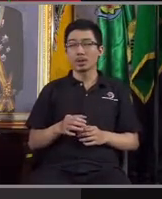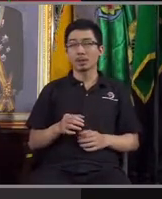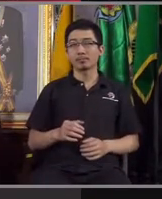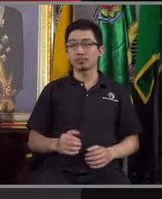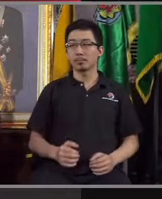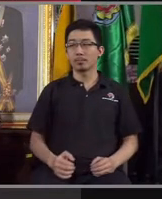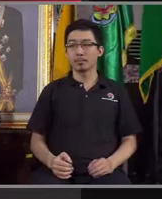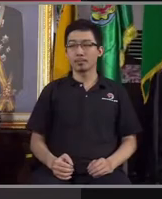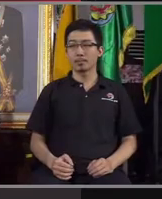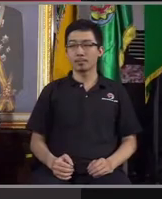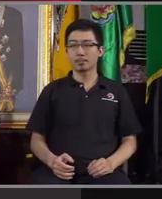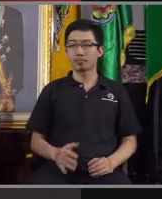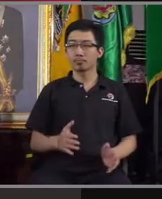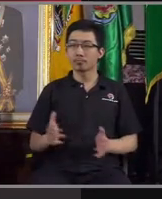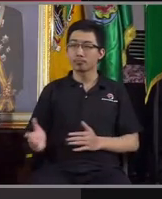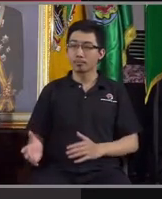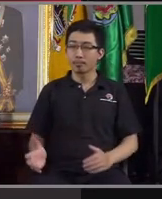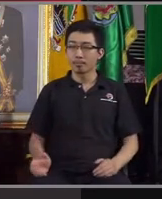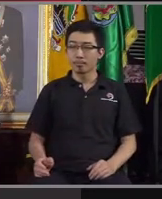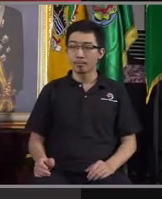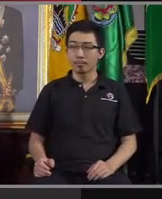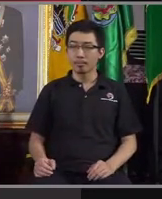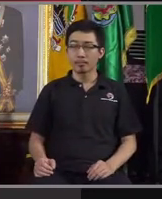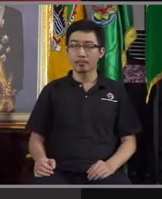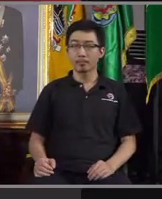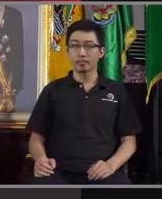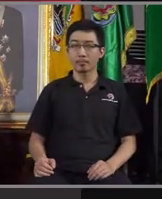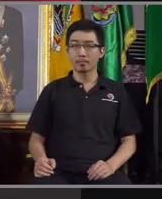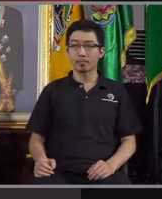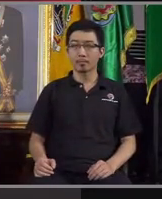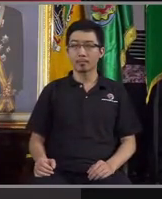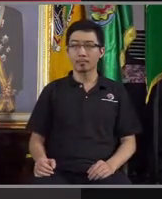Slide berikutnya, ini adalah tentang